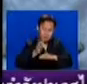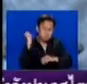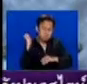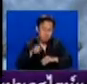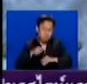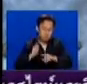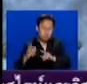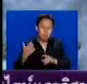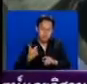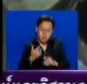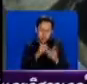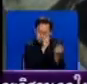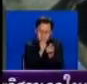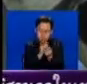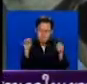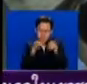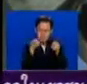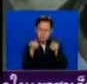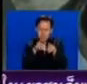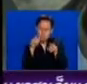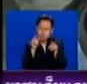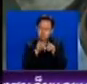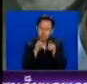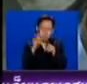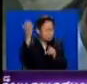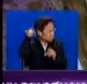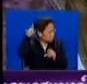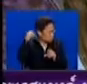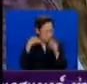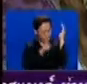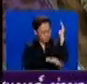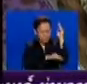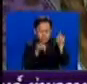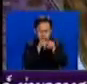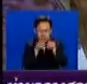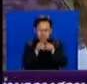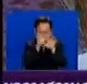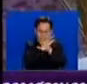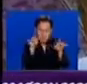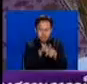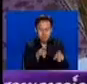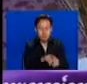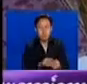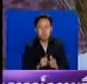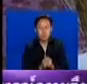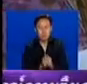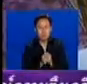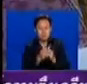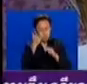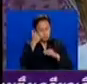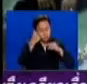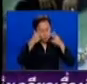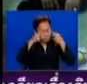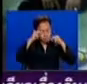ณะของของที่พบนั้นใกล้เคียงกับการพบในที่อื่นๆทั่วภาคใต้รัฐมนตรีประจำสำนักนายกรัฐม